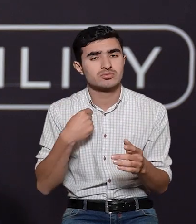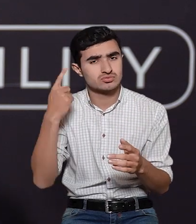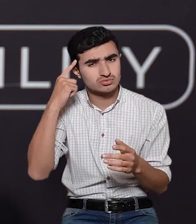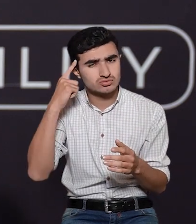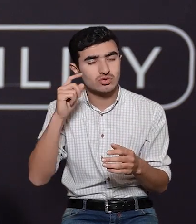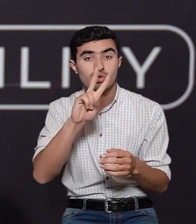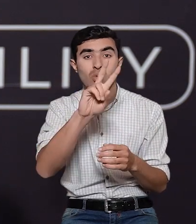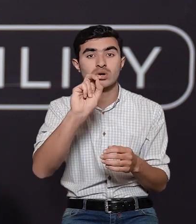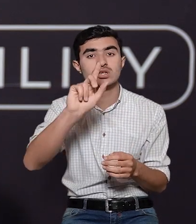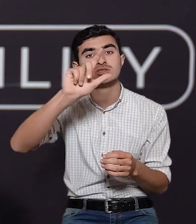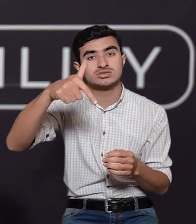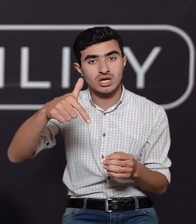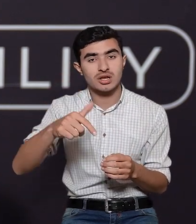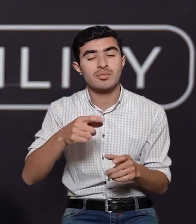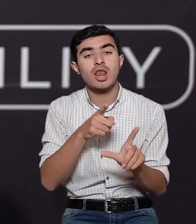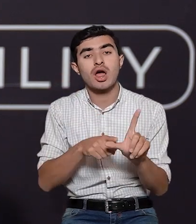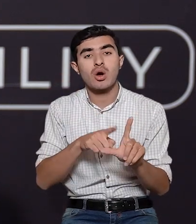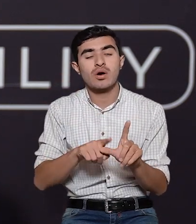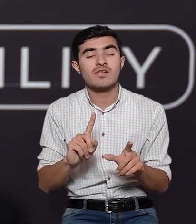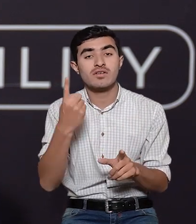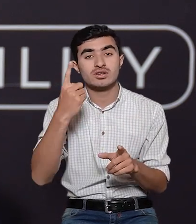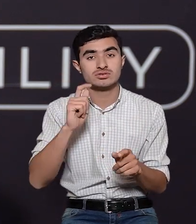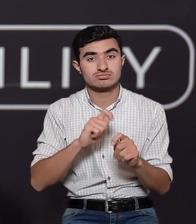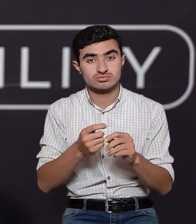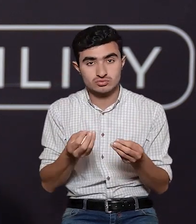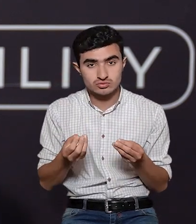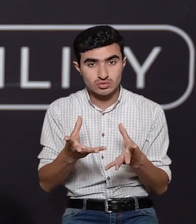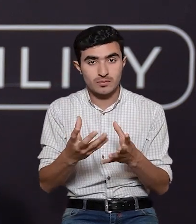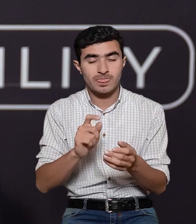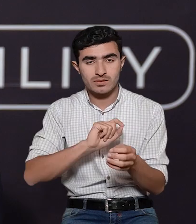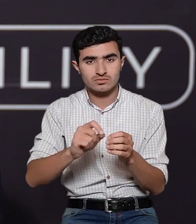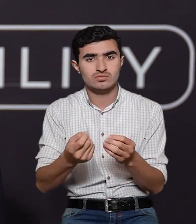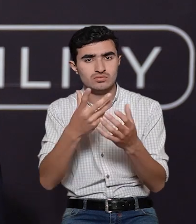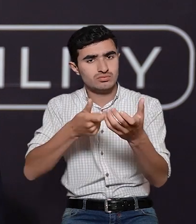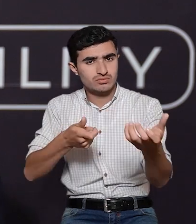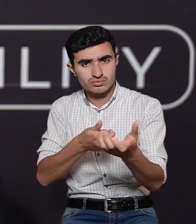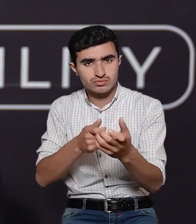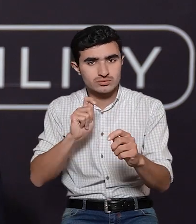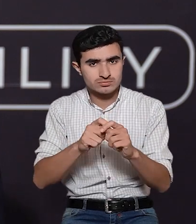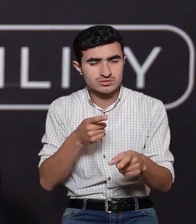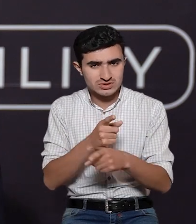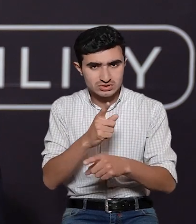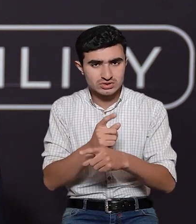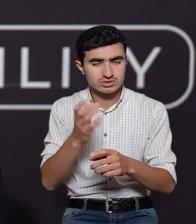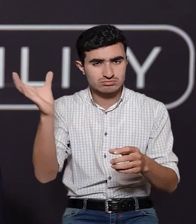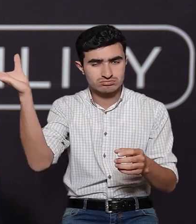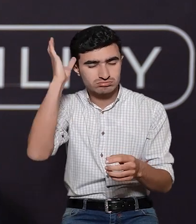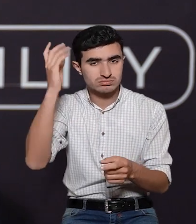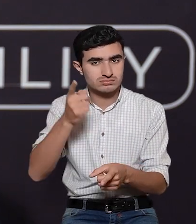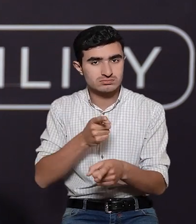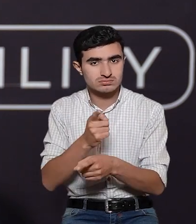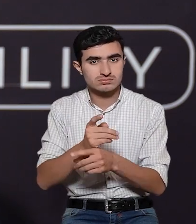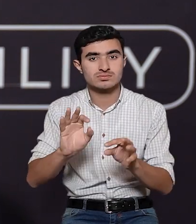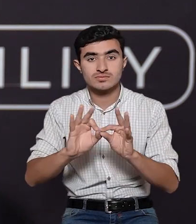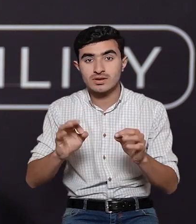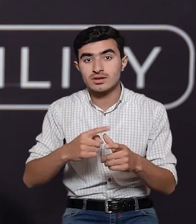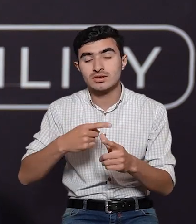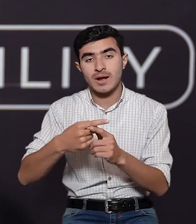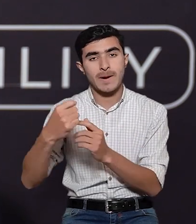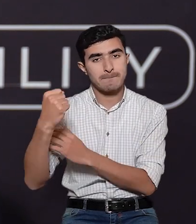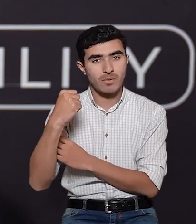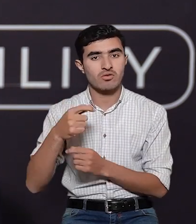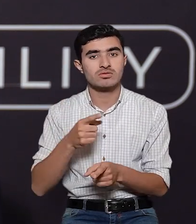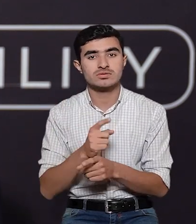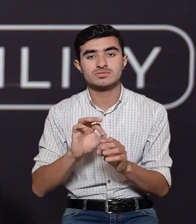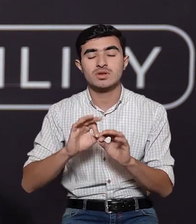سے 2007 میں پہلی ماڈل فائر سروس بنائی۔ آج وہ ماڈرن فائر سروس نے تمام پنجاب کے 36 اضلاع میں اس کی ایکسپینشن ہو